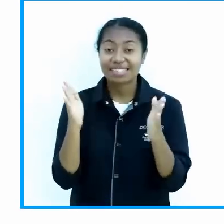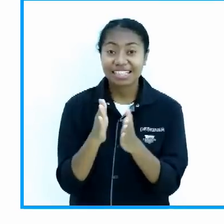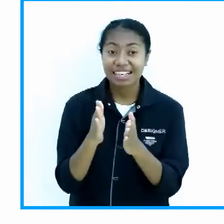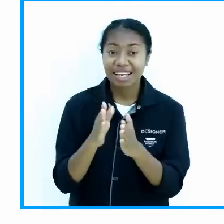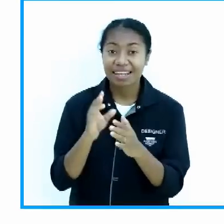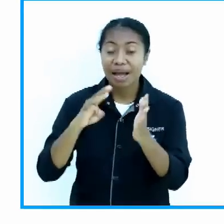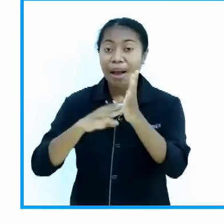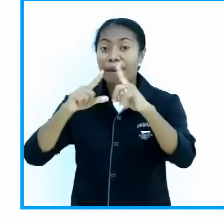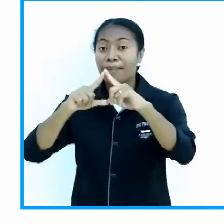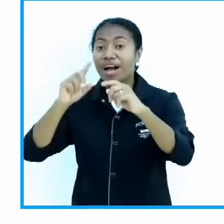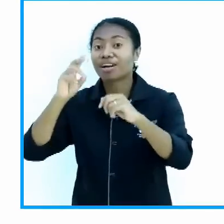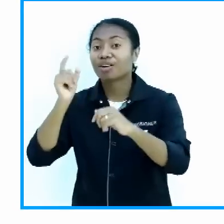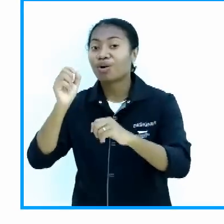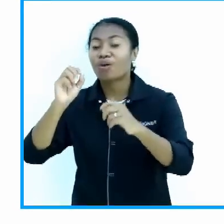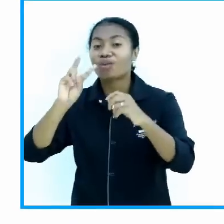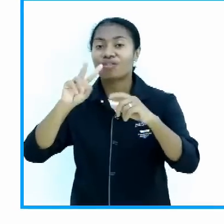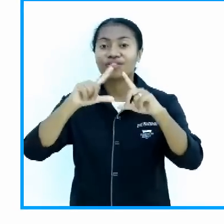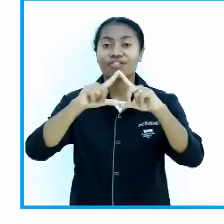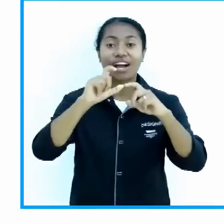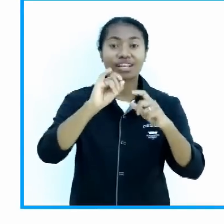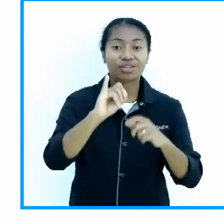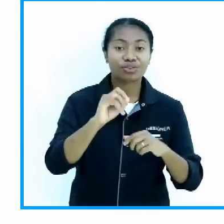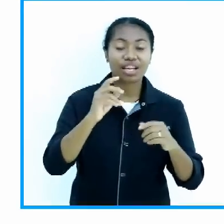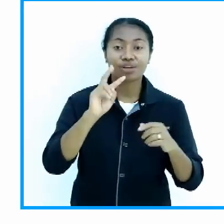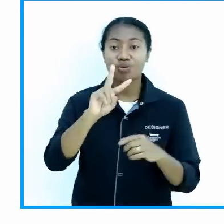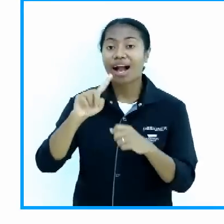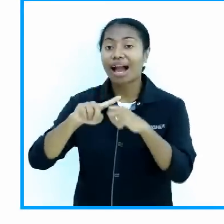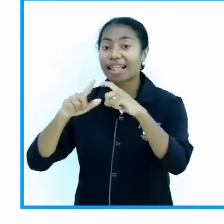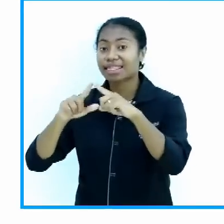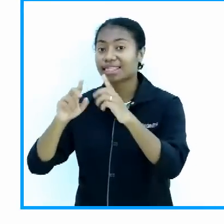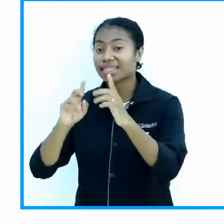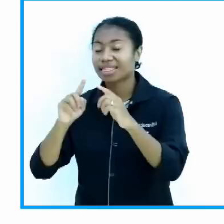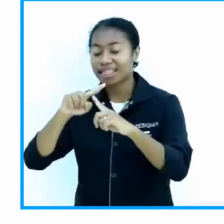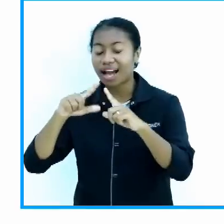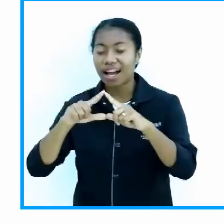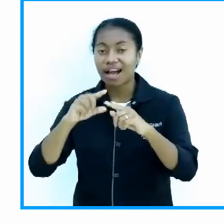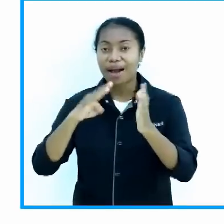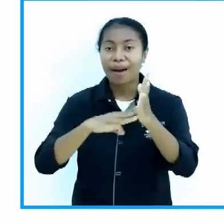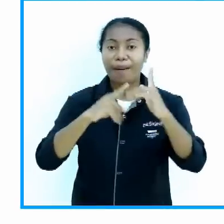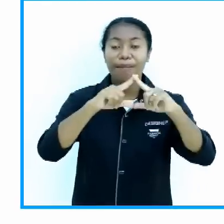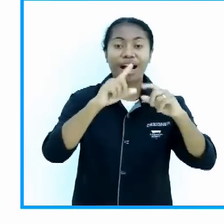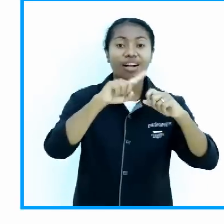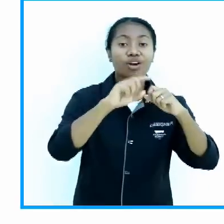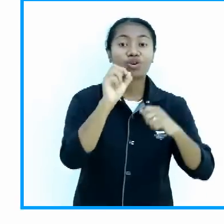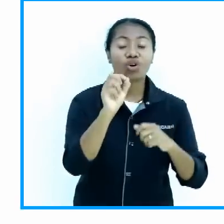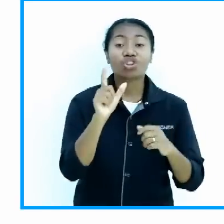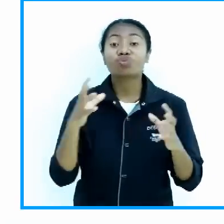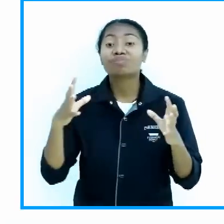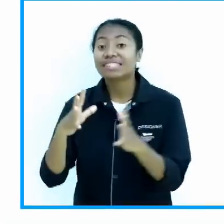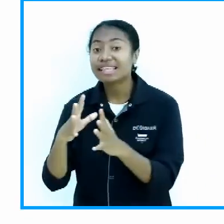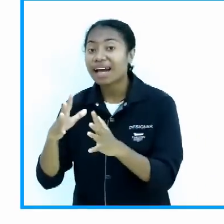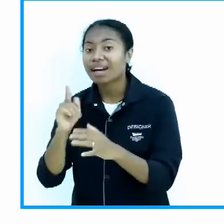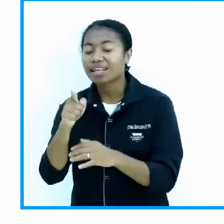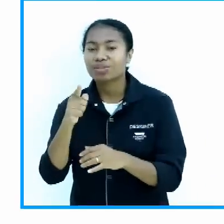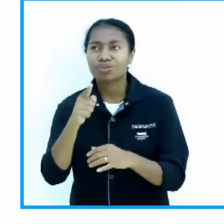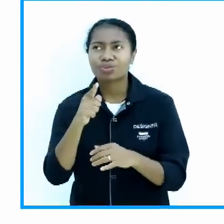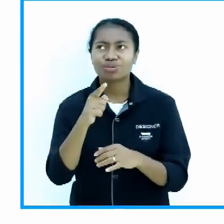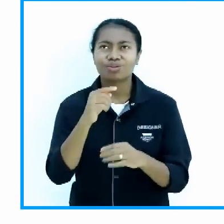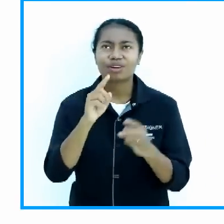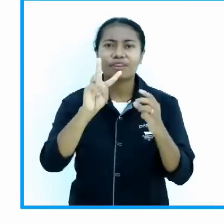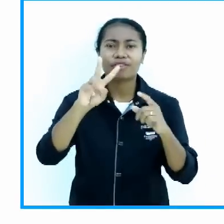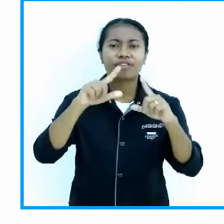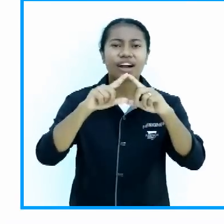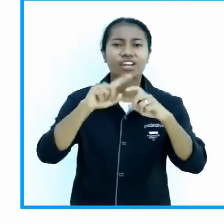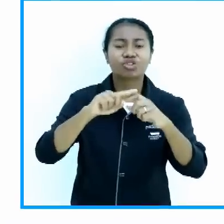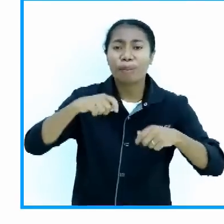dari kata makro dan fag. Makro itu besar, fag itu makan. Jadi ya namanya makrofag, dia tuh memakan benda